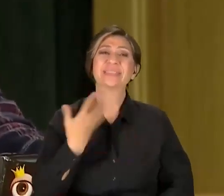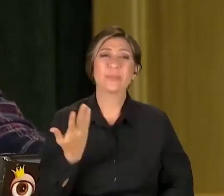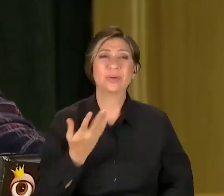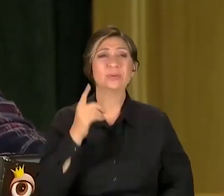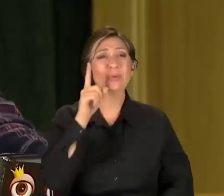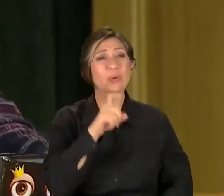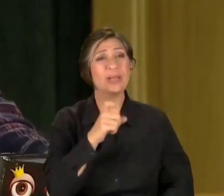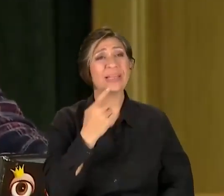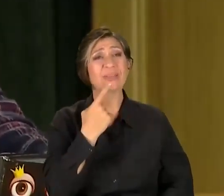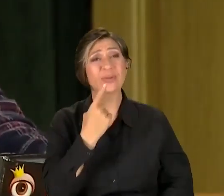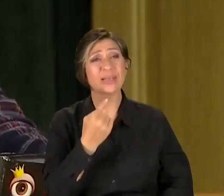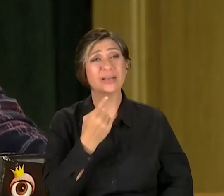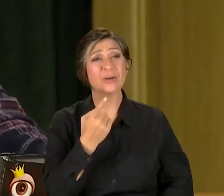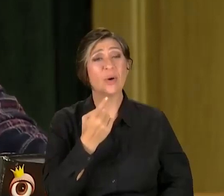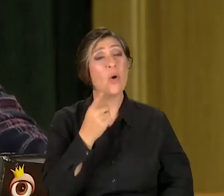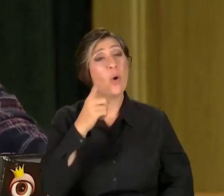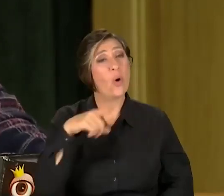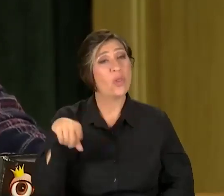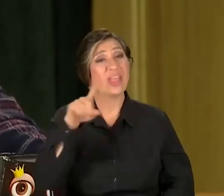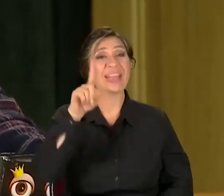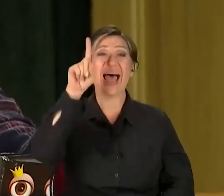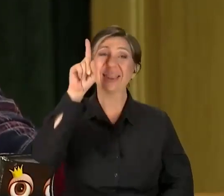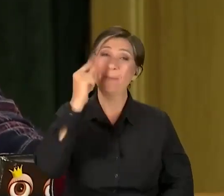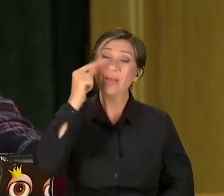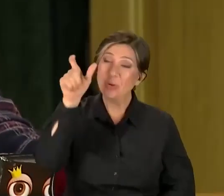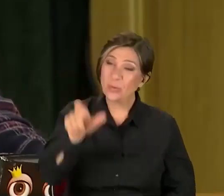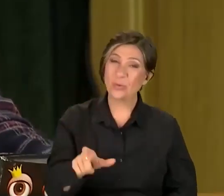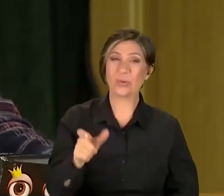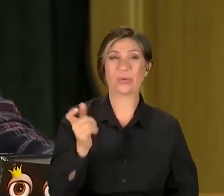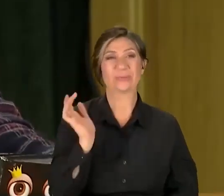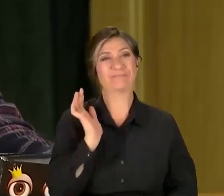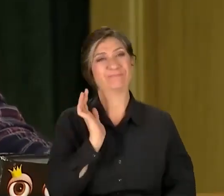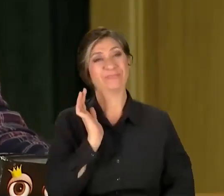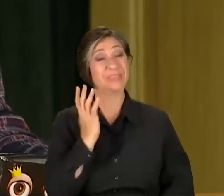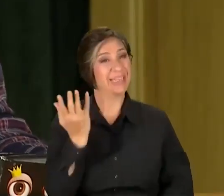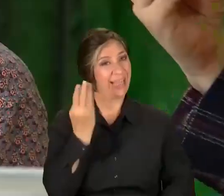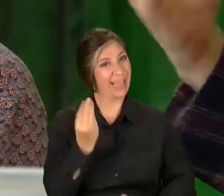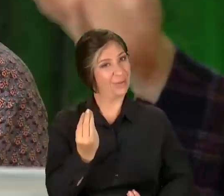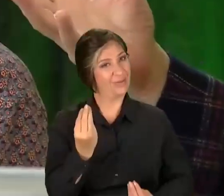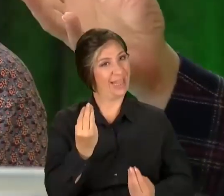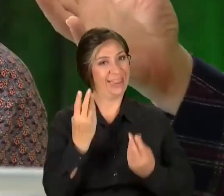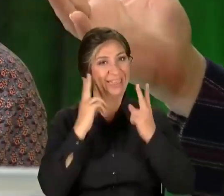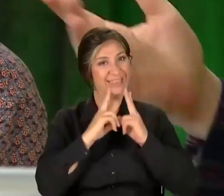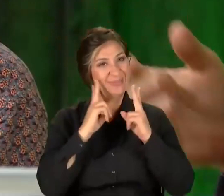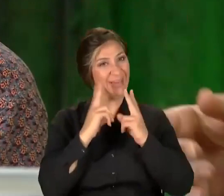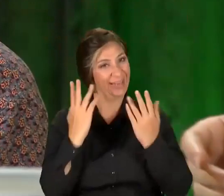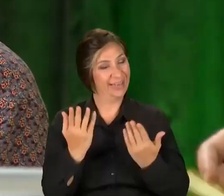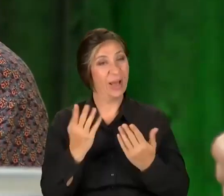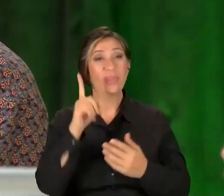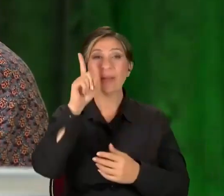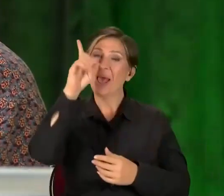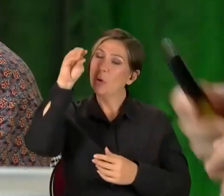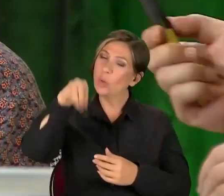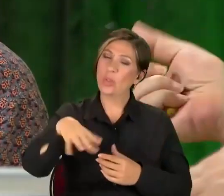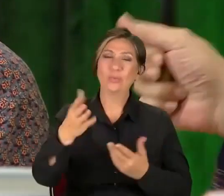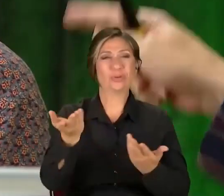istemiyor, soruluyor kendisine. Diyor ki, onlar da Allah'ın bir kulları diyor. Bak ne kadar güzel, ne kadar güzel. Onlar da